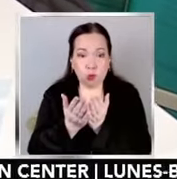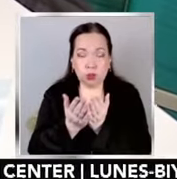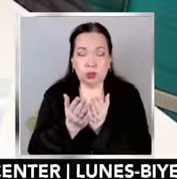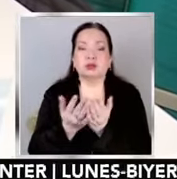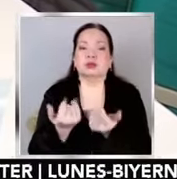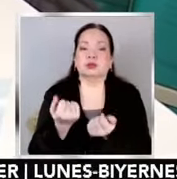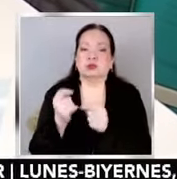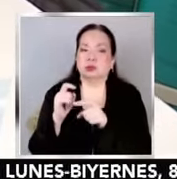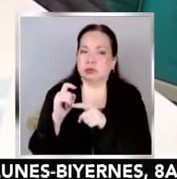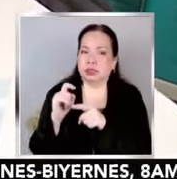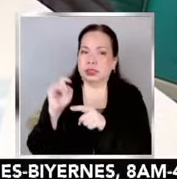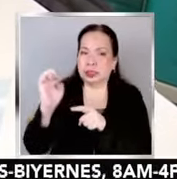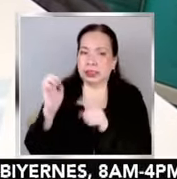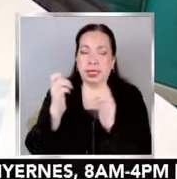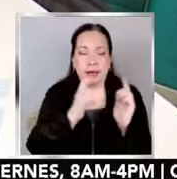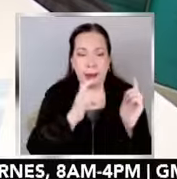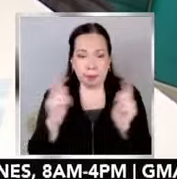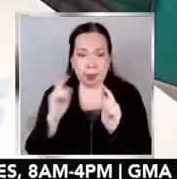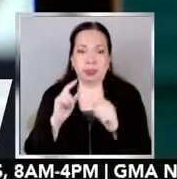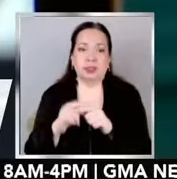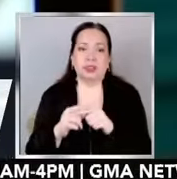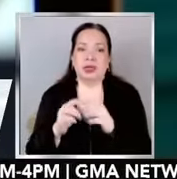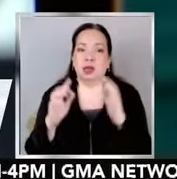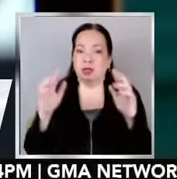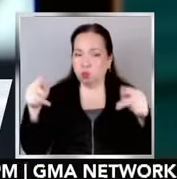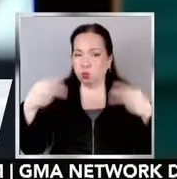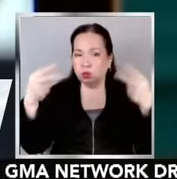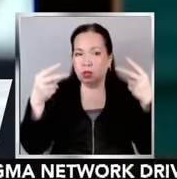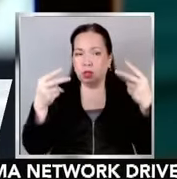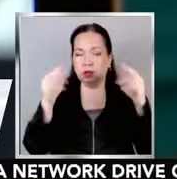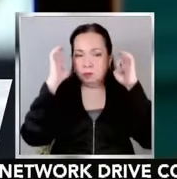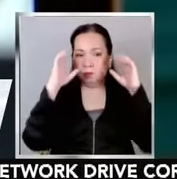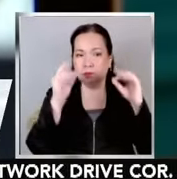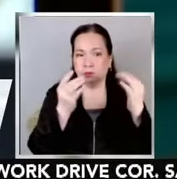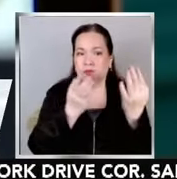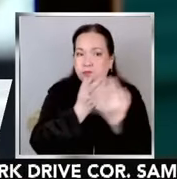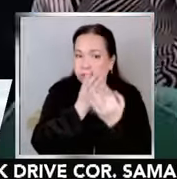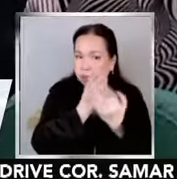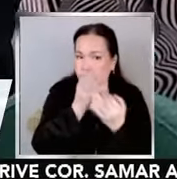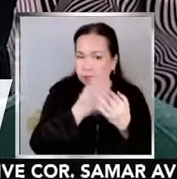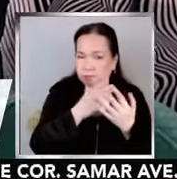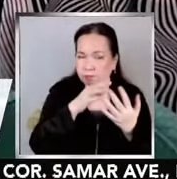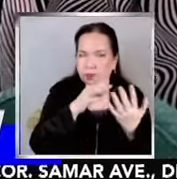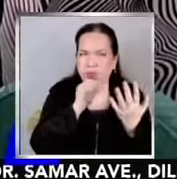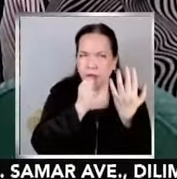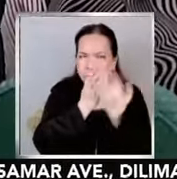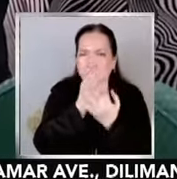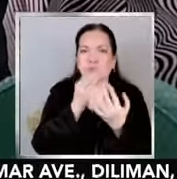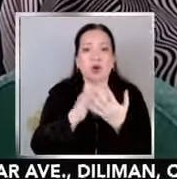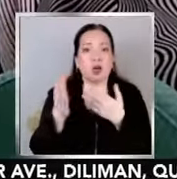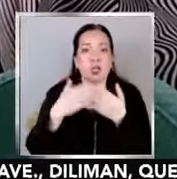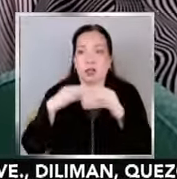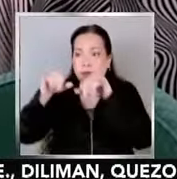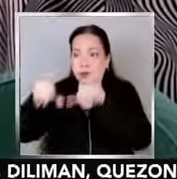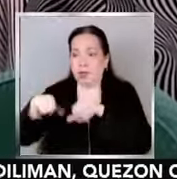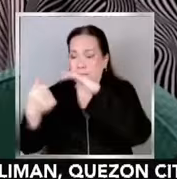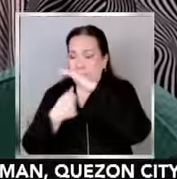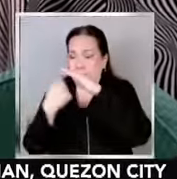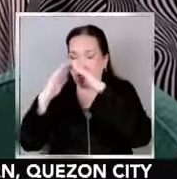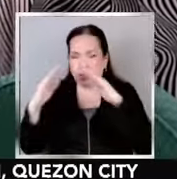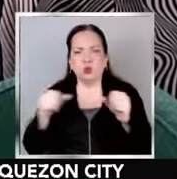at online education portals para kahit nasa bahay tuloy ang pag-aaral. Para sa GMA Integrated